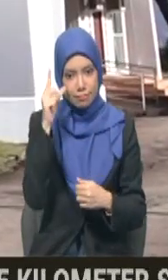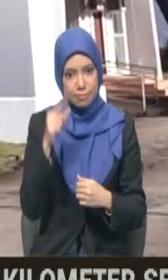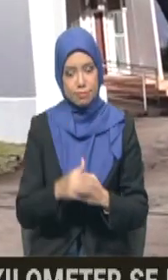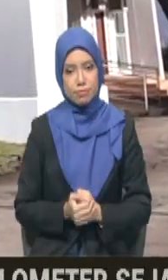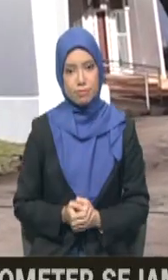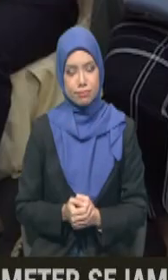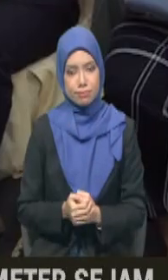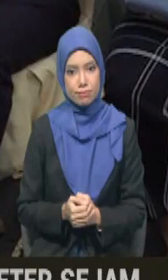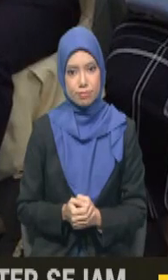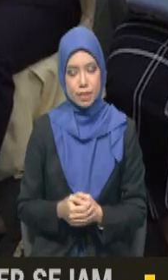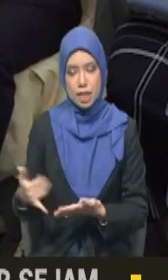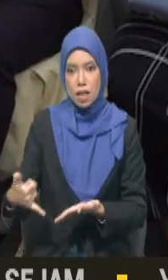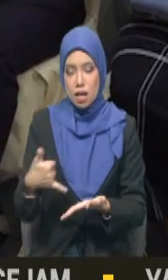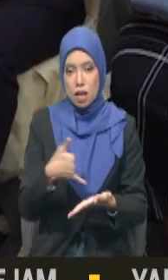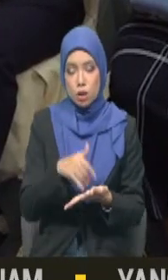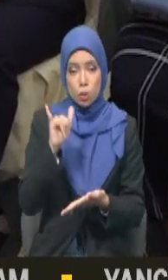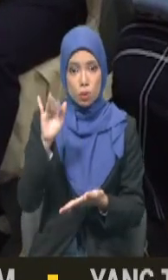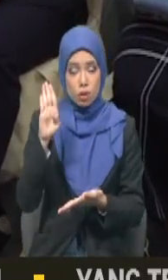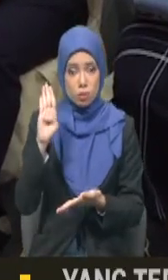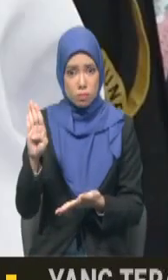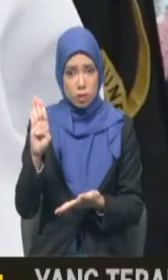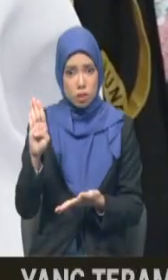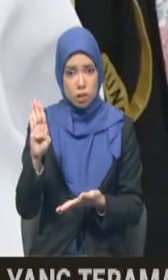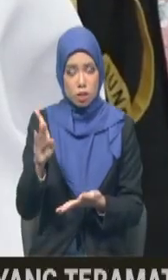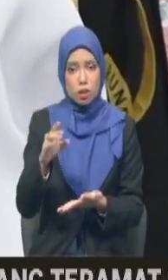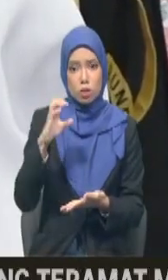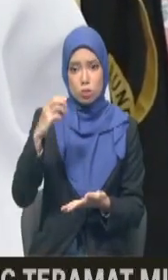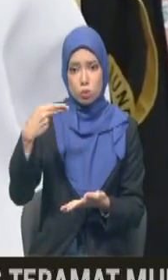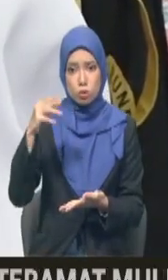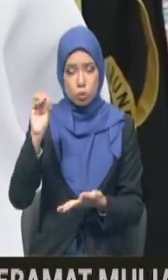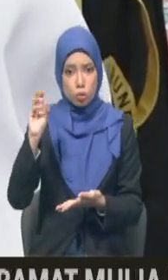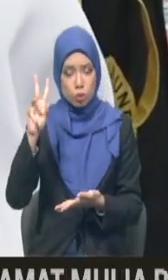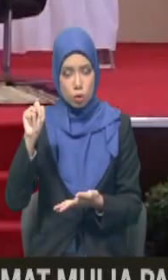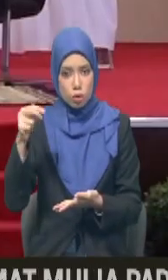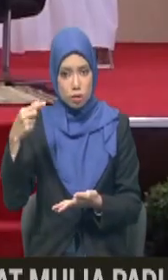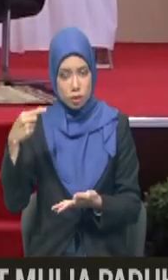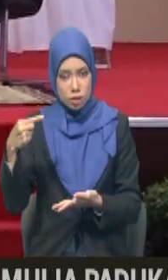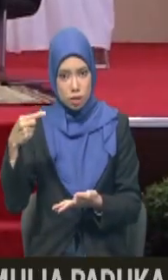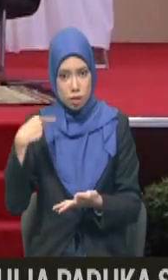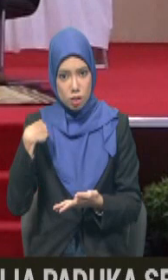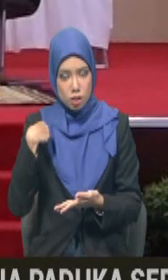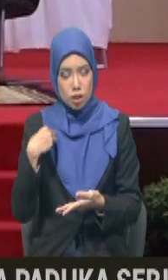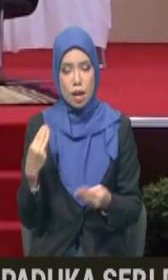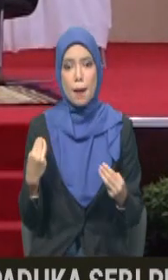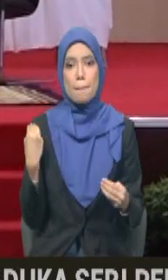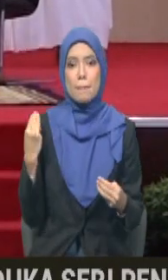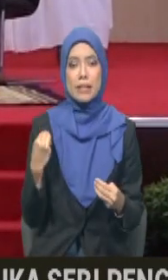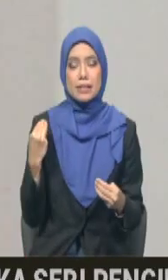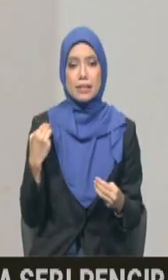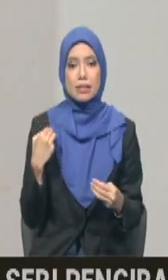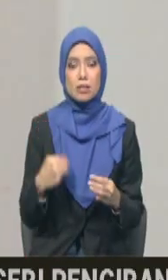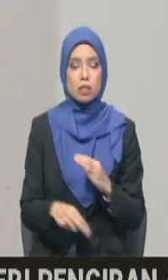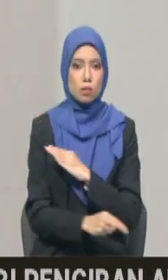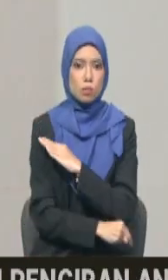tutong hadir yang berhormat Dayang CH Chin ahli Majlis mesyuarat negara forum bertemakan payudara